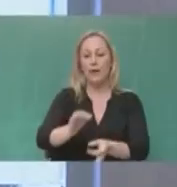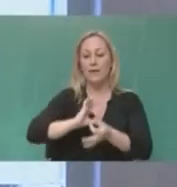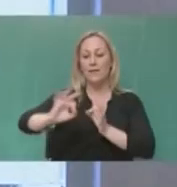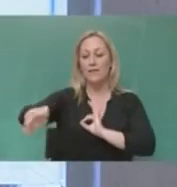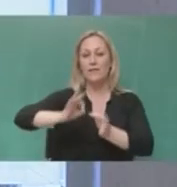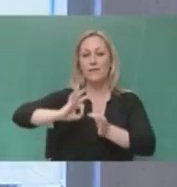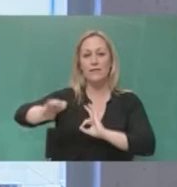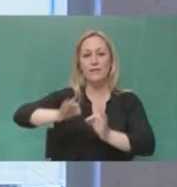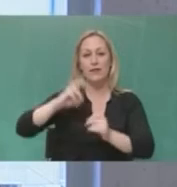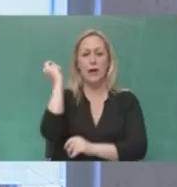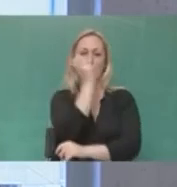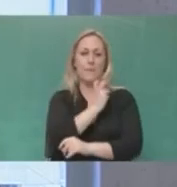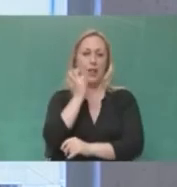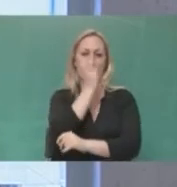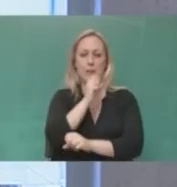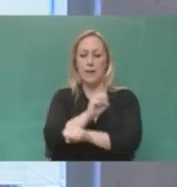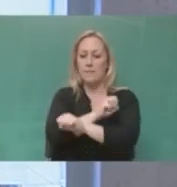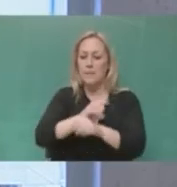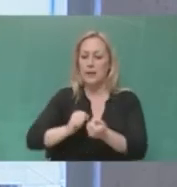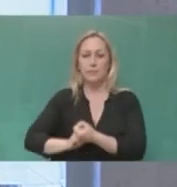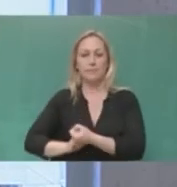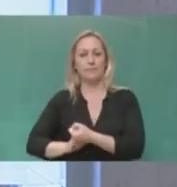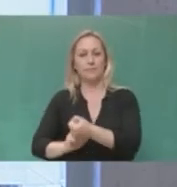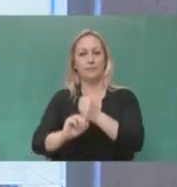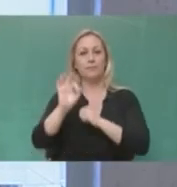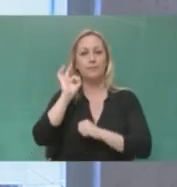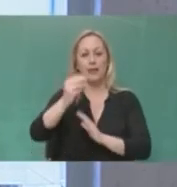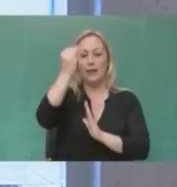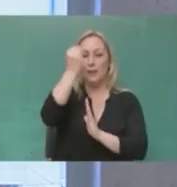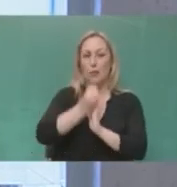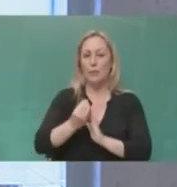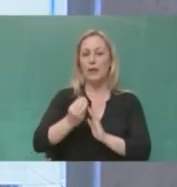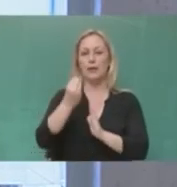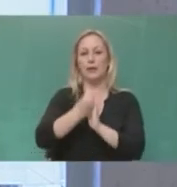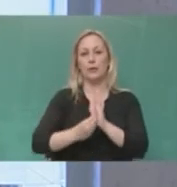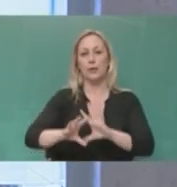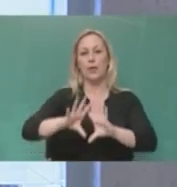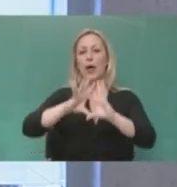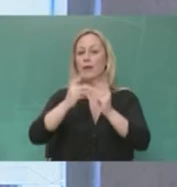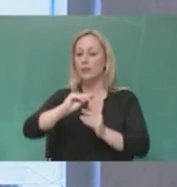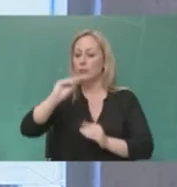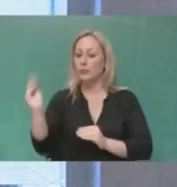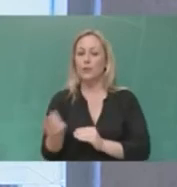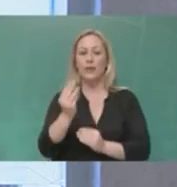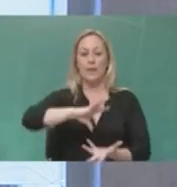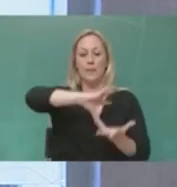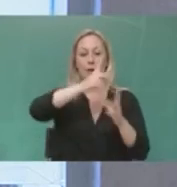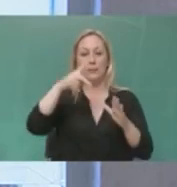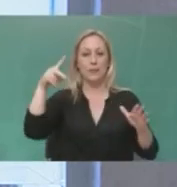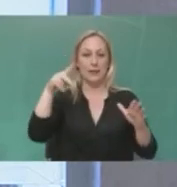διαφόρων πληροφοριών και διαφόρων δεδομένων από την Παγκόσμια Τράπεζα βασικά